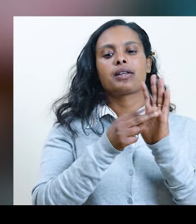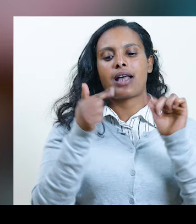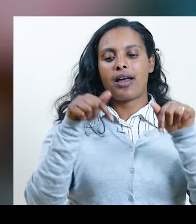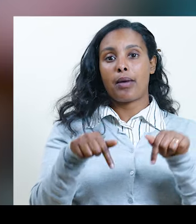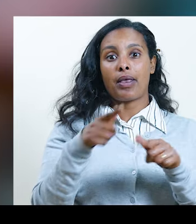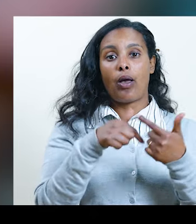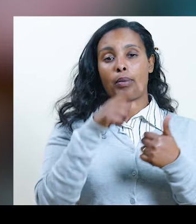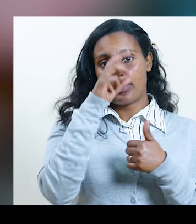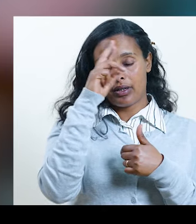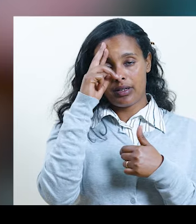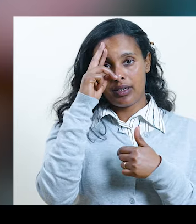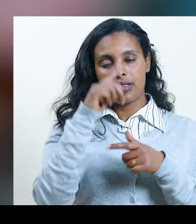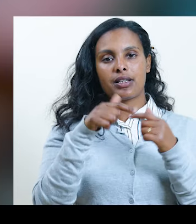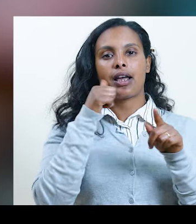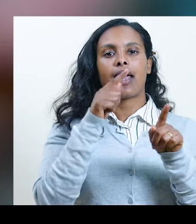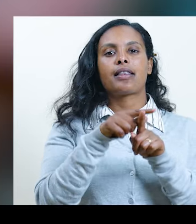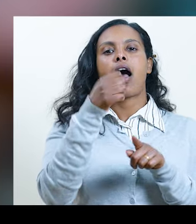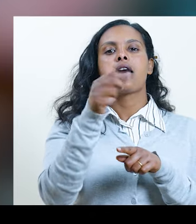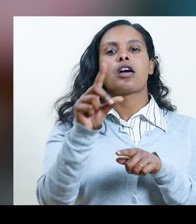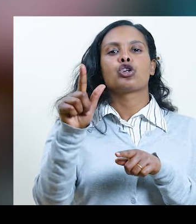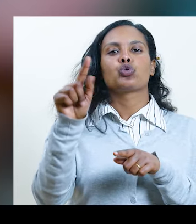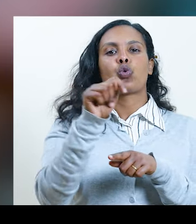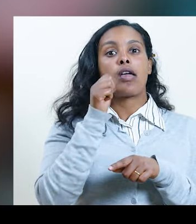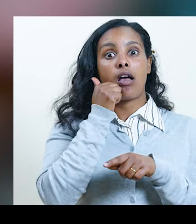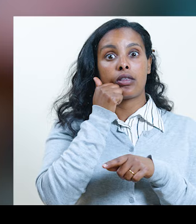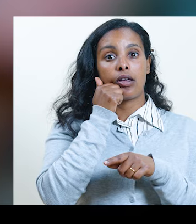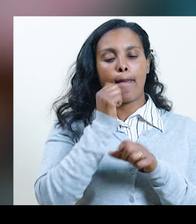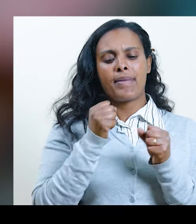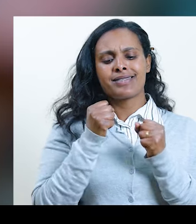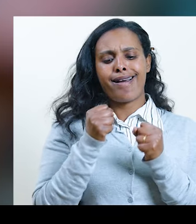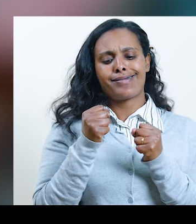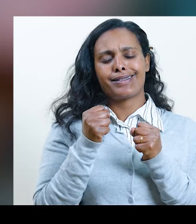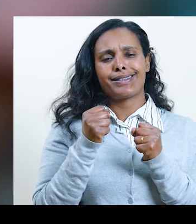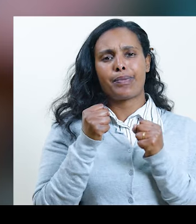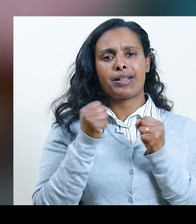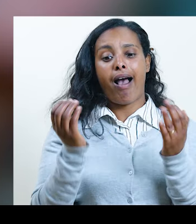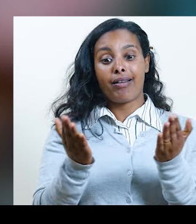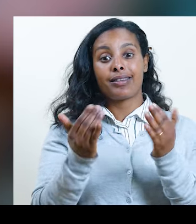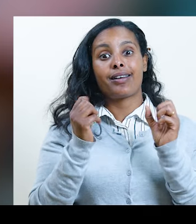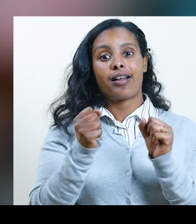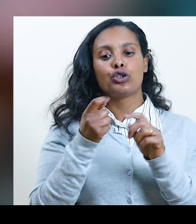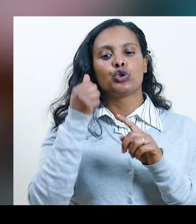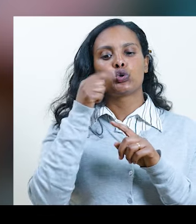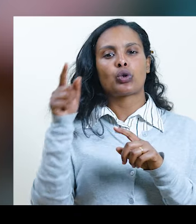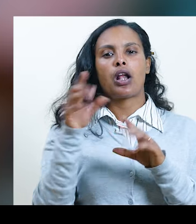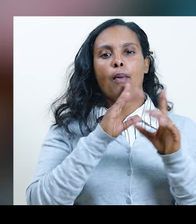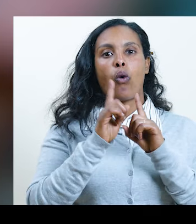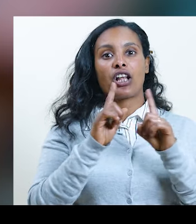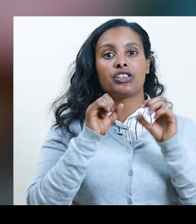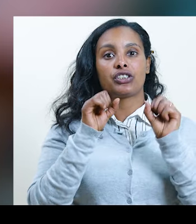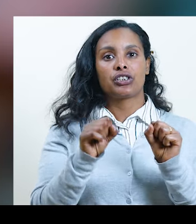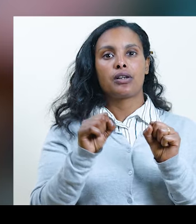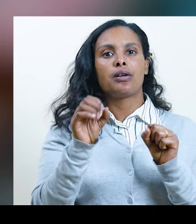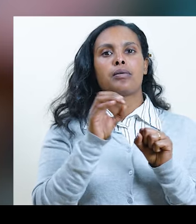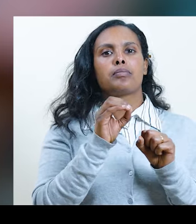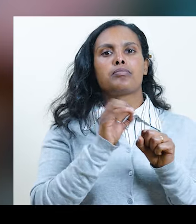ለማለት ነው ዛሬ የመጣሁት ስለ እህቴ አያንቱ ብርታት ጥንካሬ እንደሆናት እሷን ለማውራት